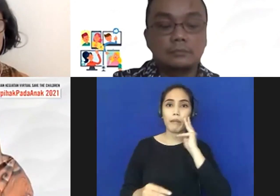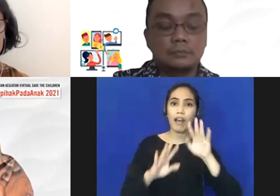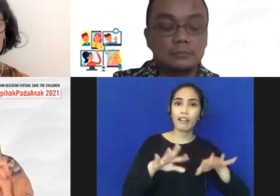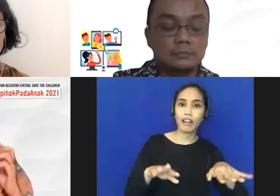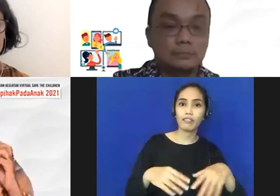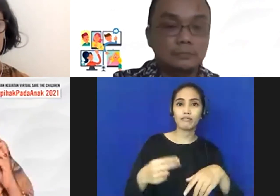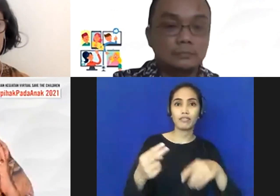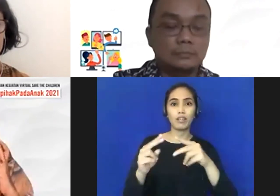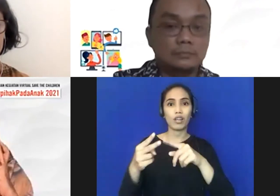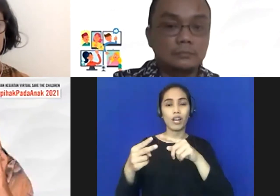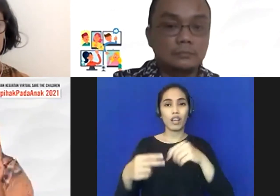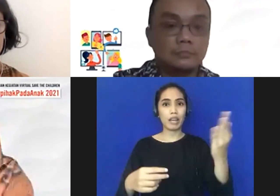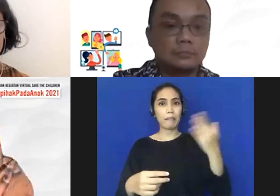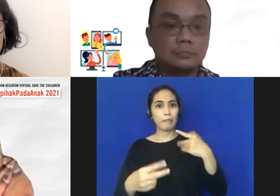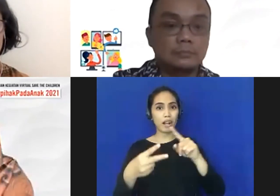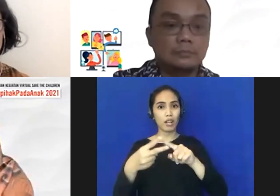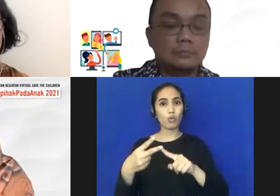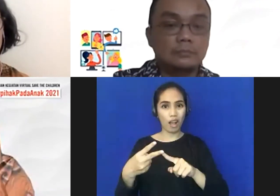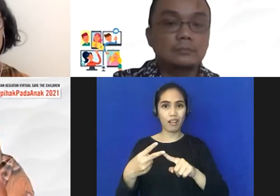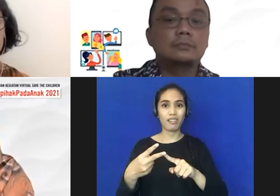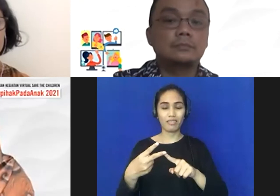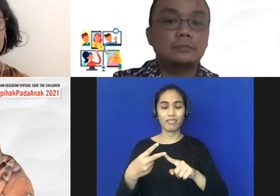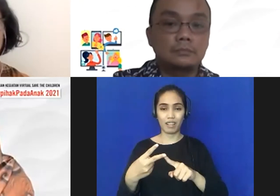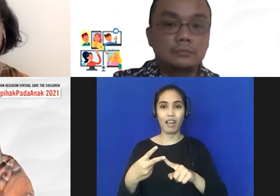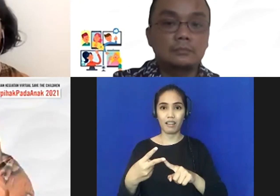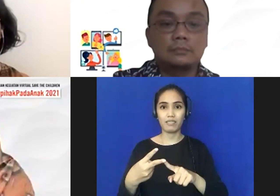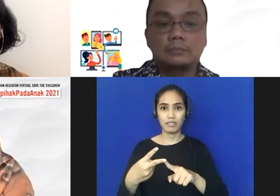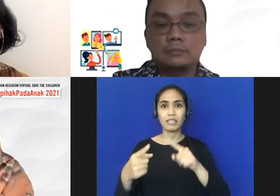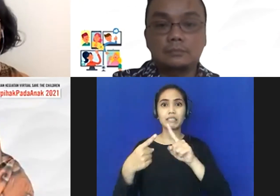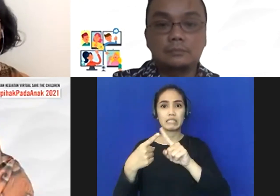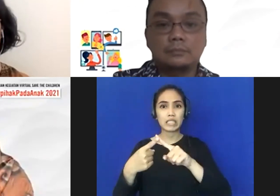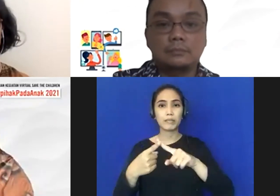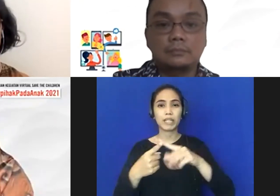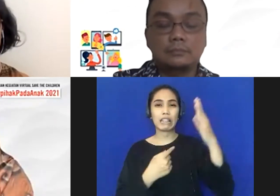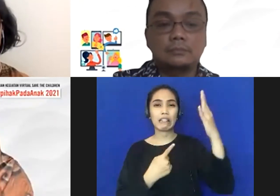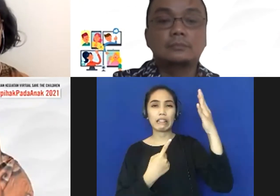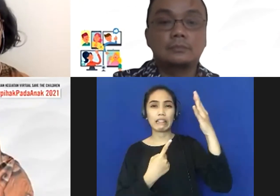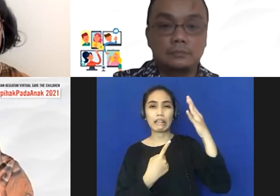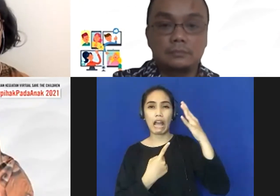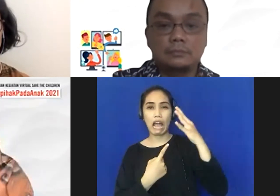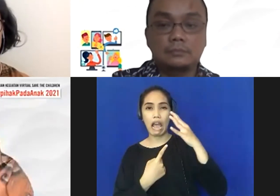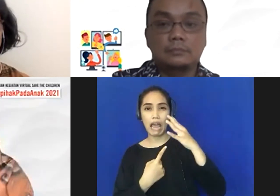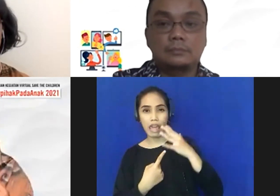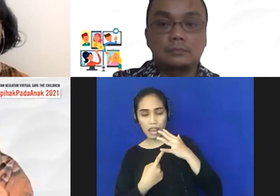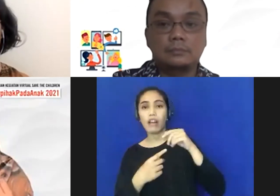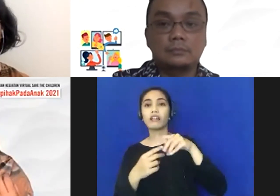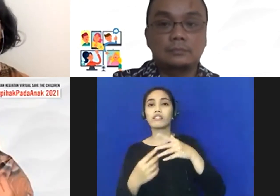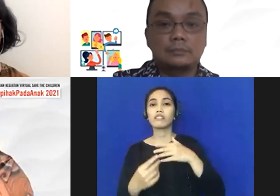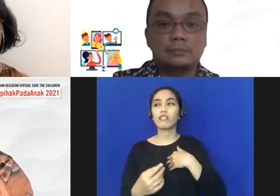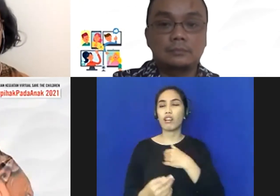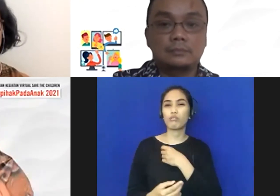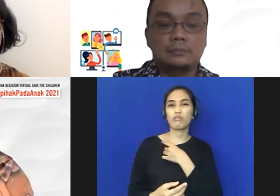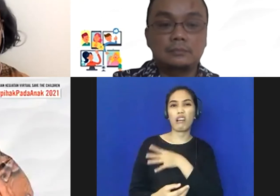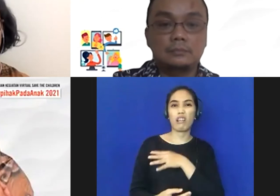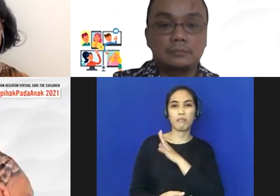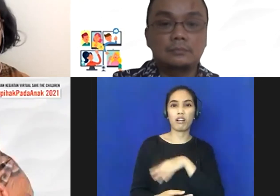dua, tergantung dari kacamata kita memandangnya. Bisa menjadi tekanan ya, karena ternyata nggak enak banget nih sama suami saya 24